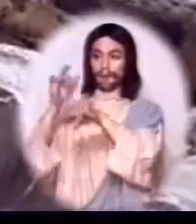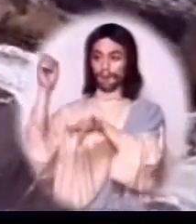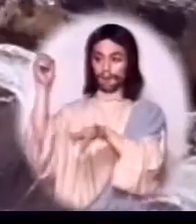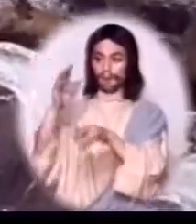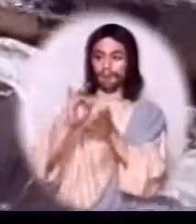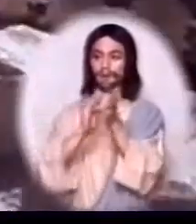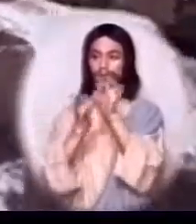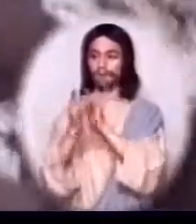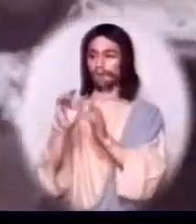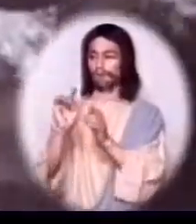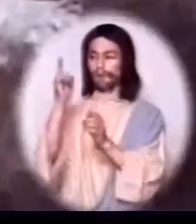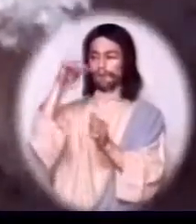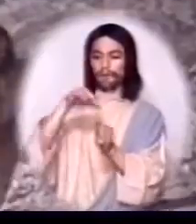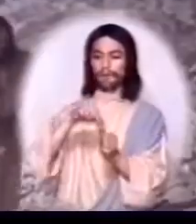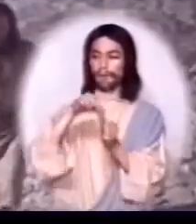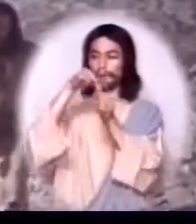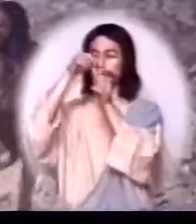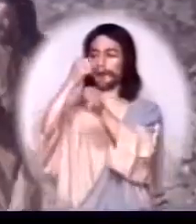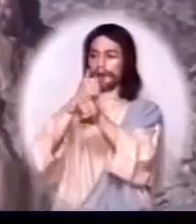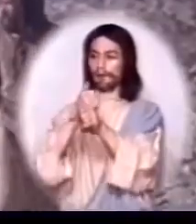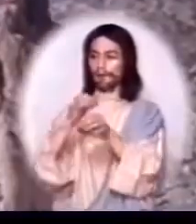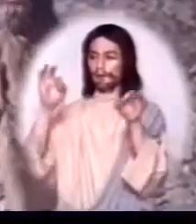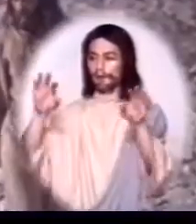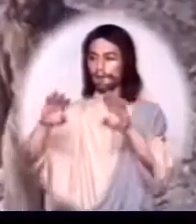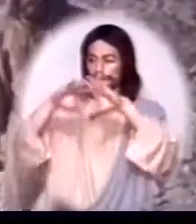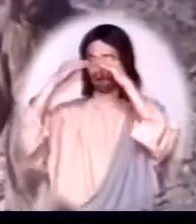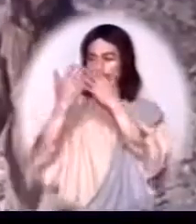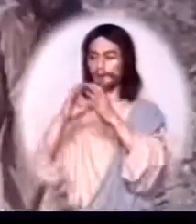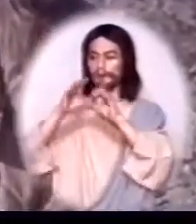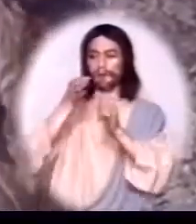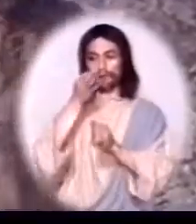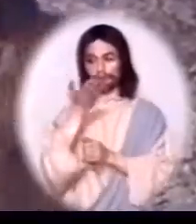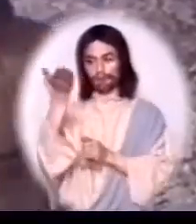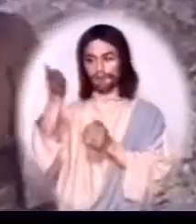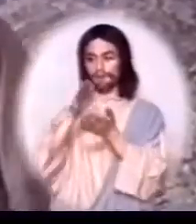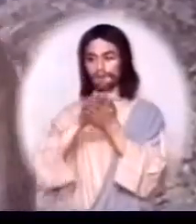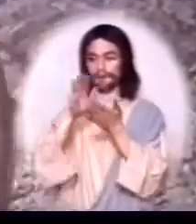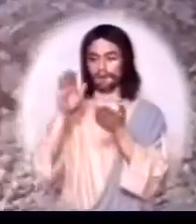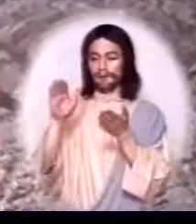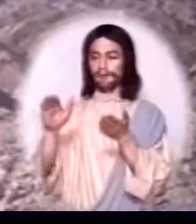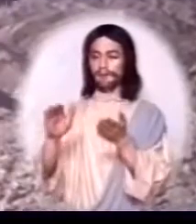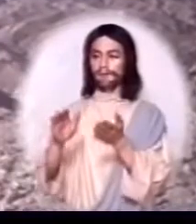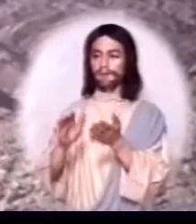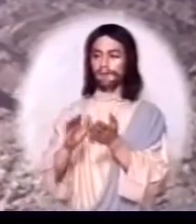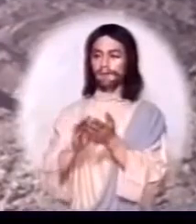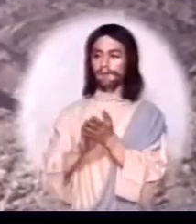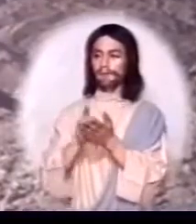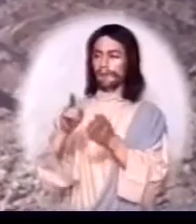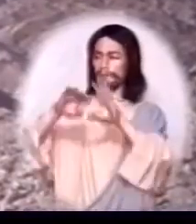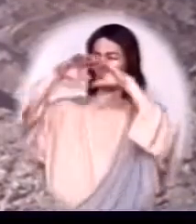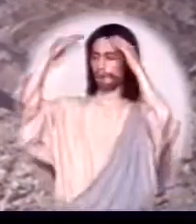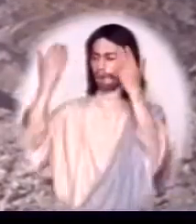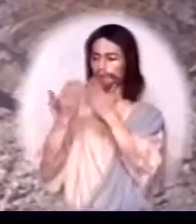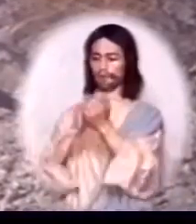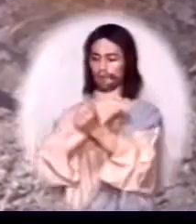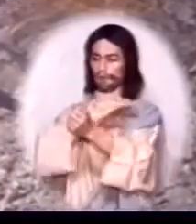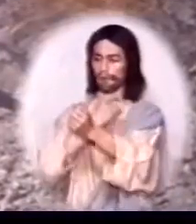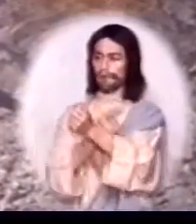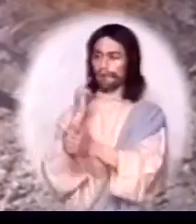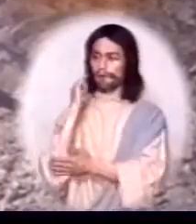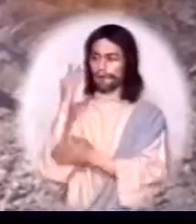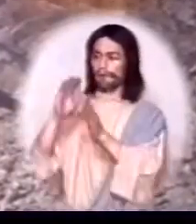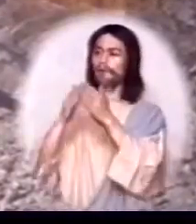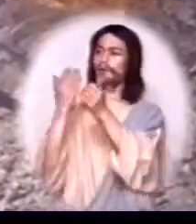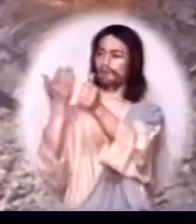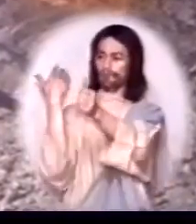그러자 마귀는 예수님을 높은 곳으로 데려가 잠깐 사이에 세상의 모든 나라를 보여주었습니다. 저 모든